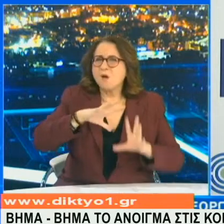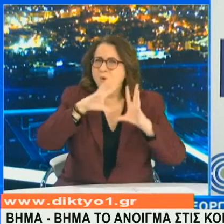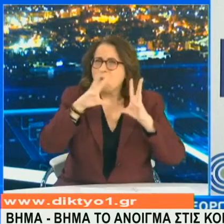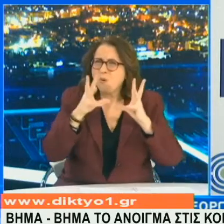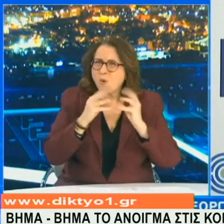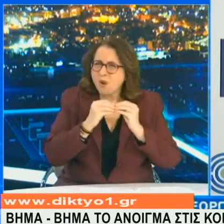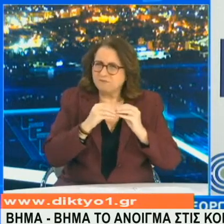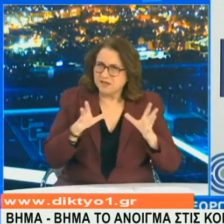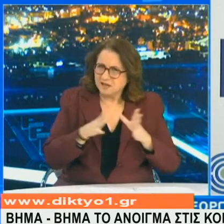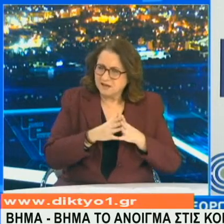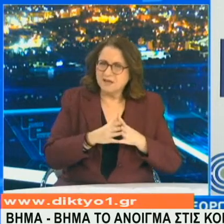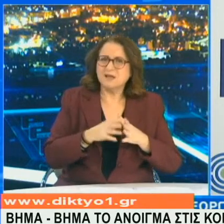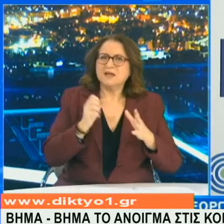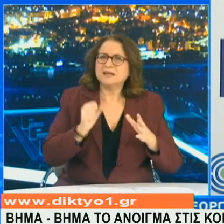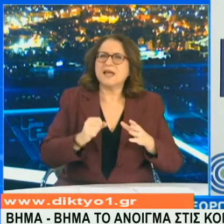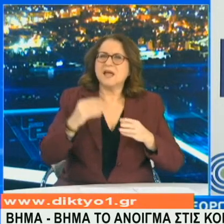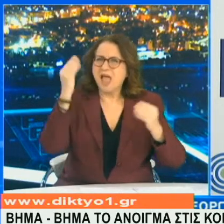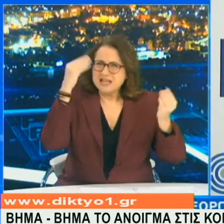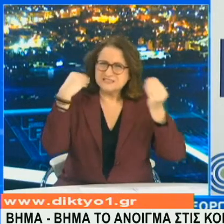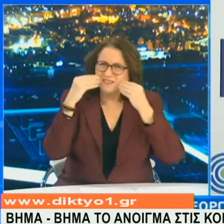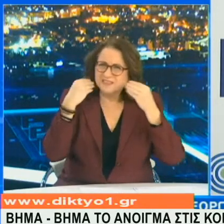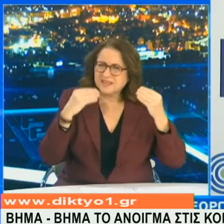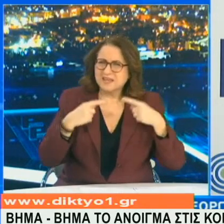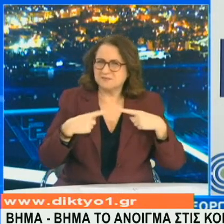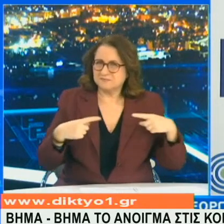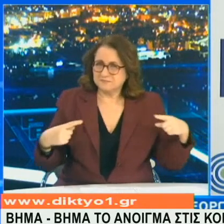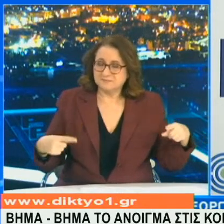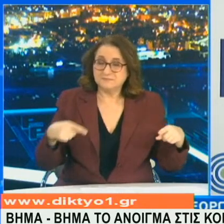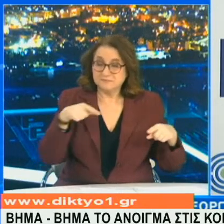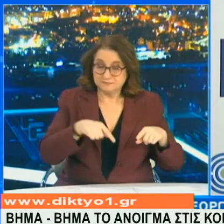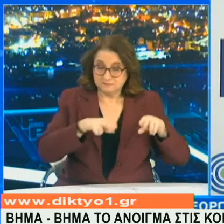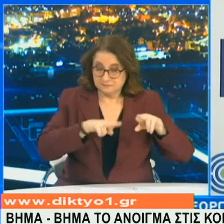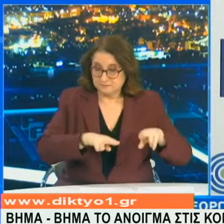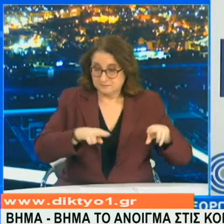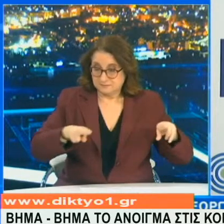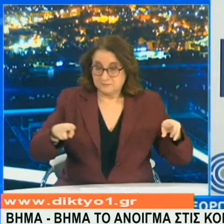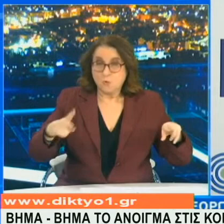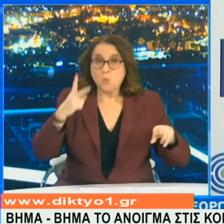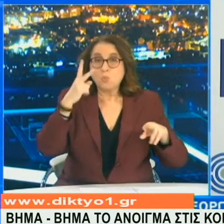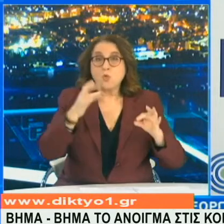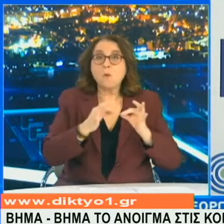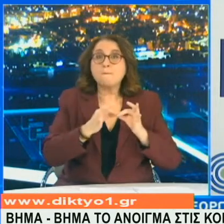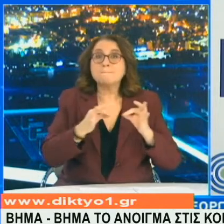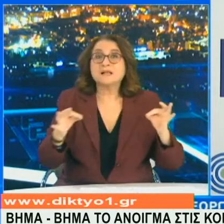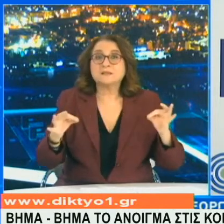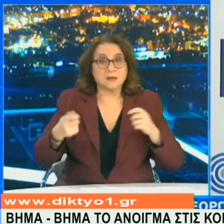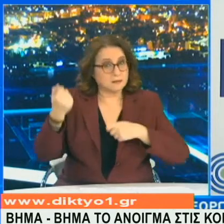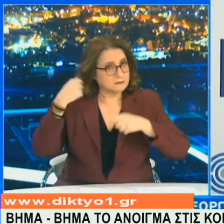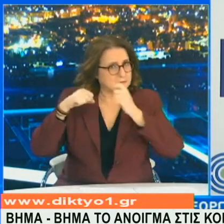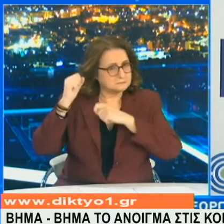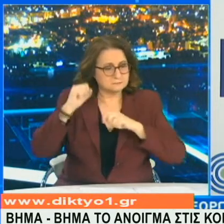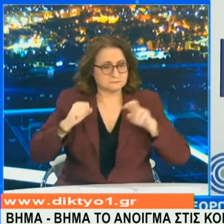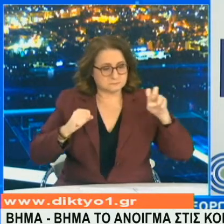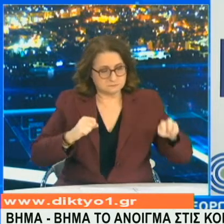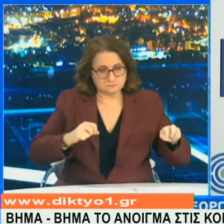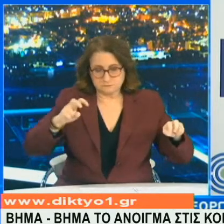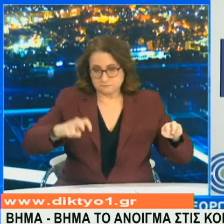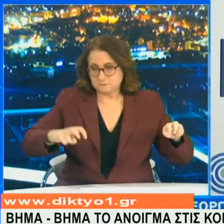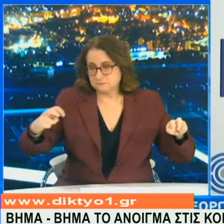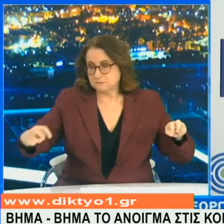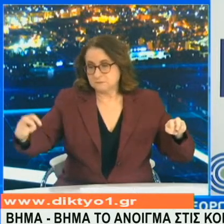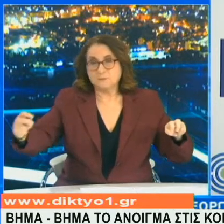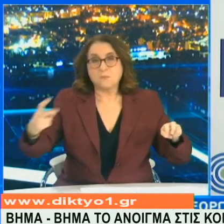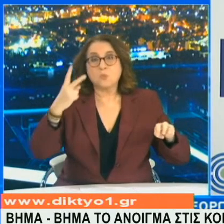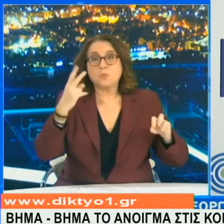διαιτολογικές υπηρεσίες θα έχουμε απόσταση μεταξύ των θέσεων εργασίας ελάχιστη τα 2 μέτρα. Οι πελάτες θα προσέρχονται μόνο